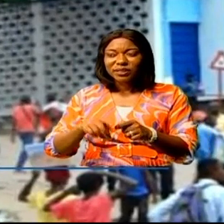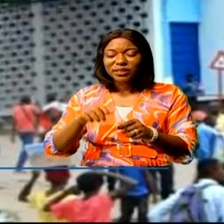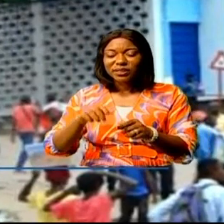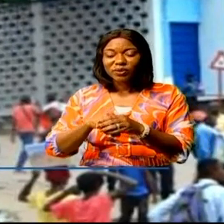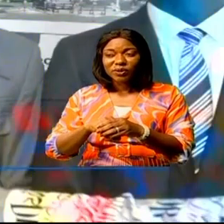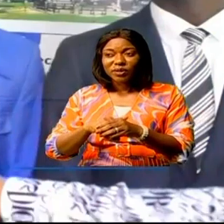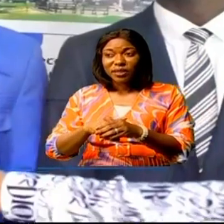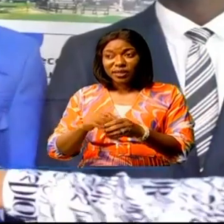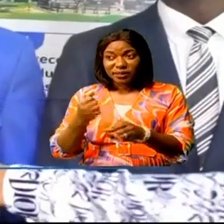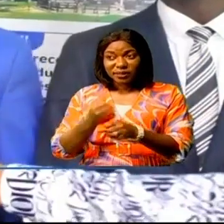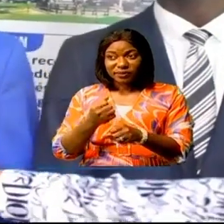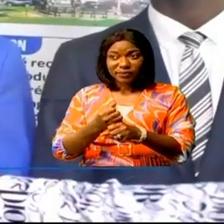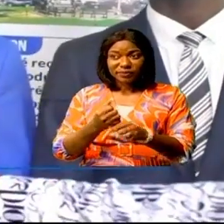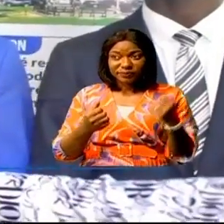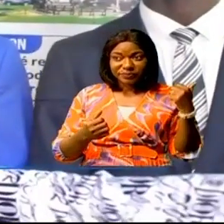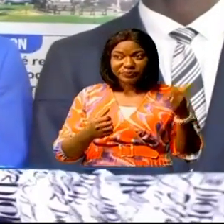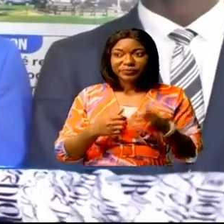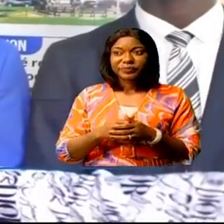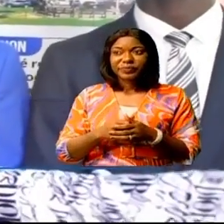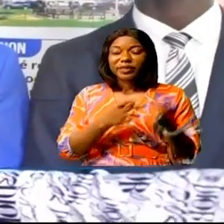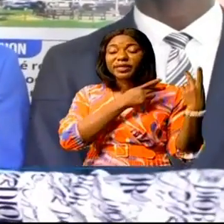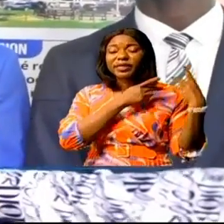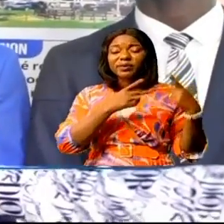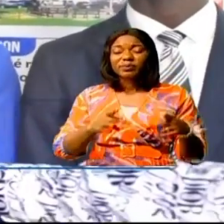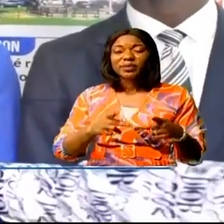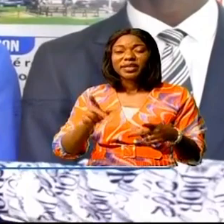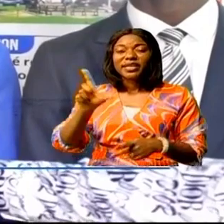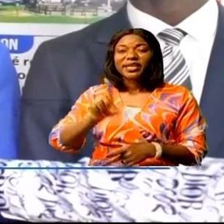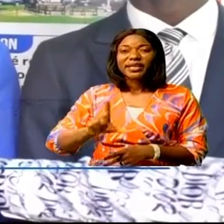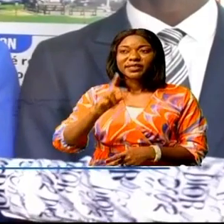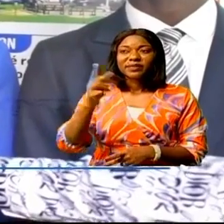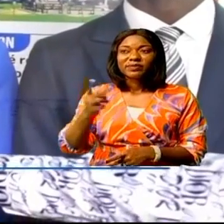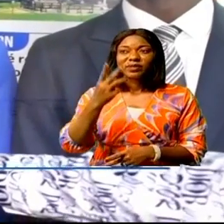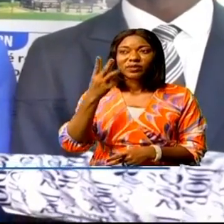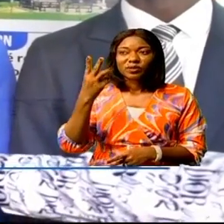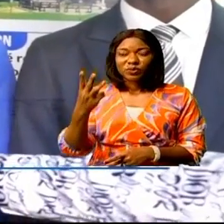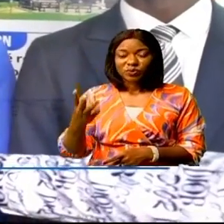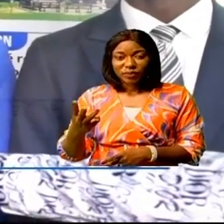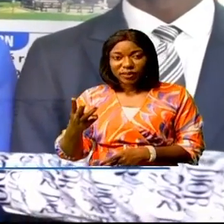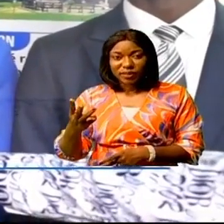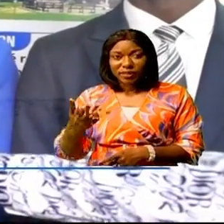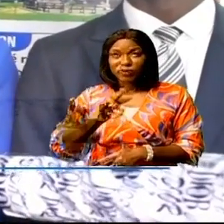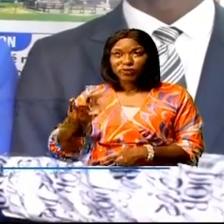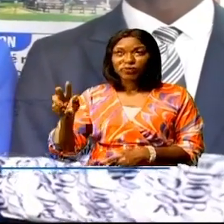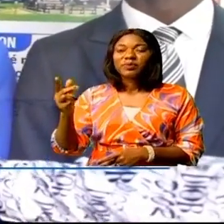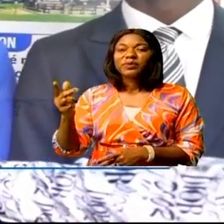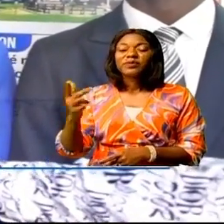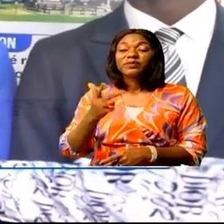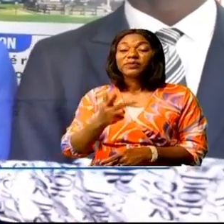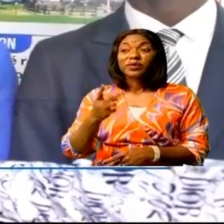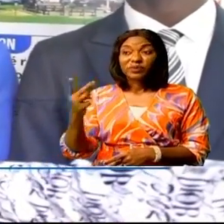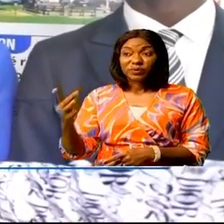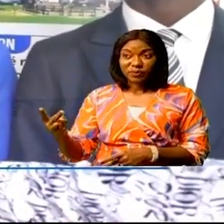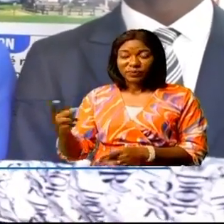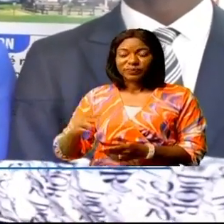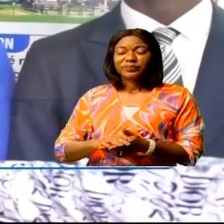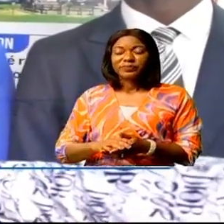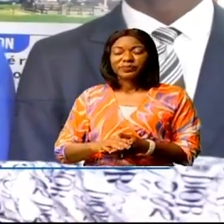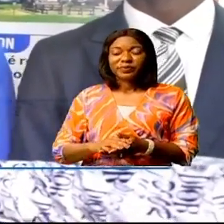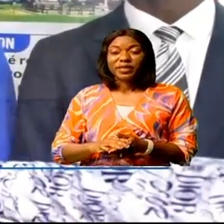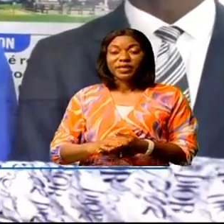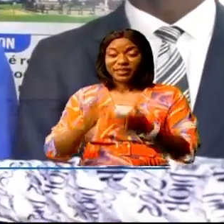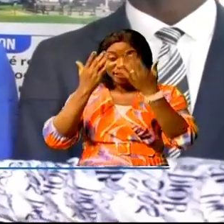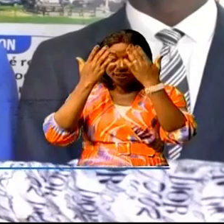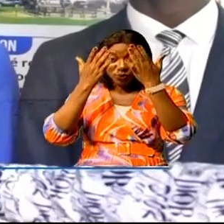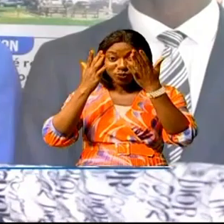ces derniers. Depuis le lundi 23 mai 2022, il y a eu une manifestation des étudiants de notre alma mater,